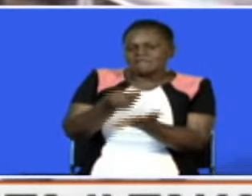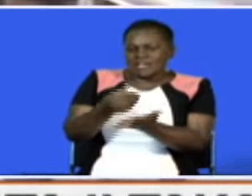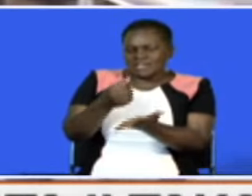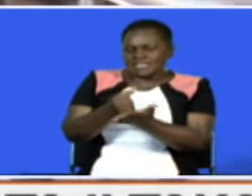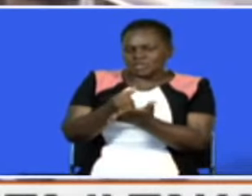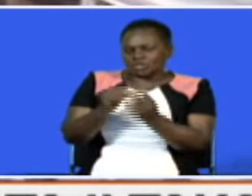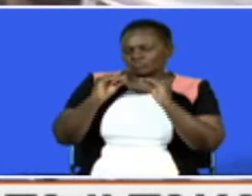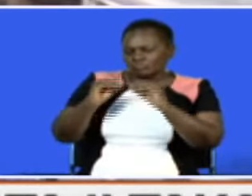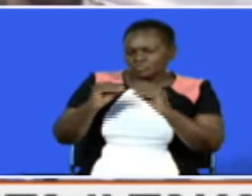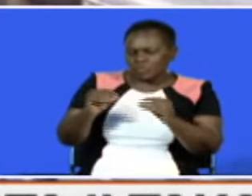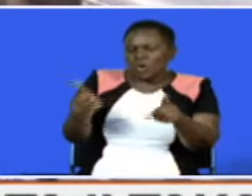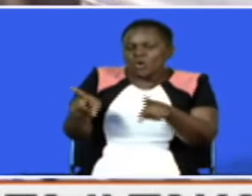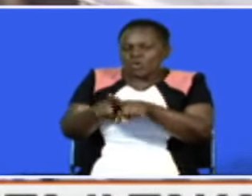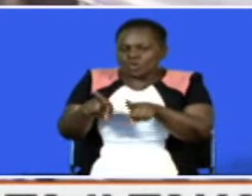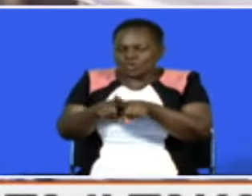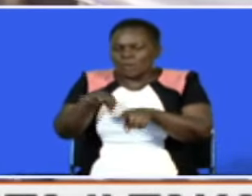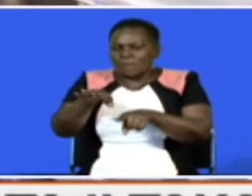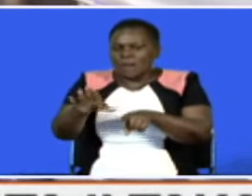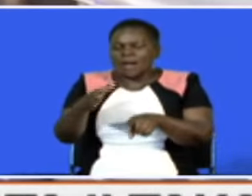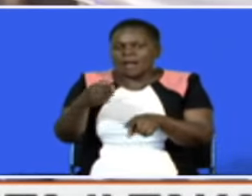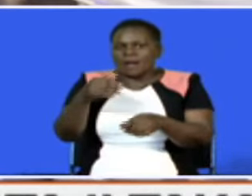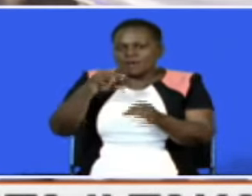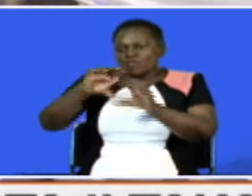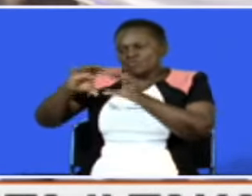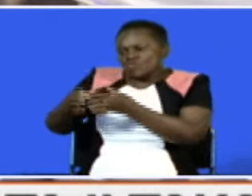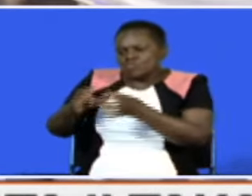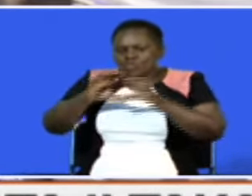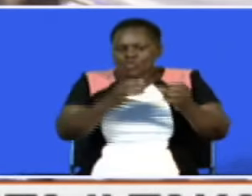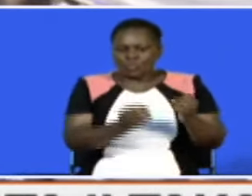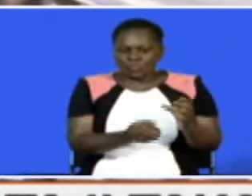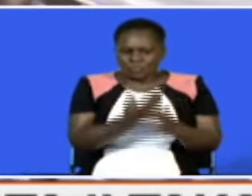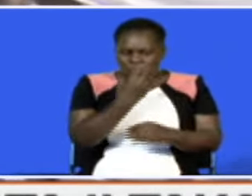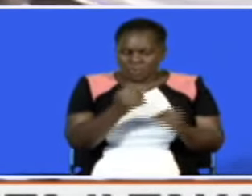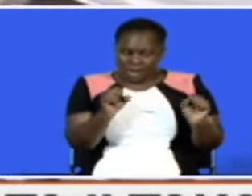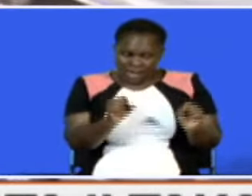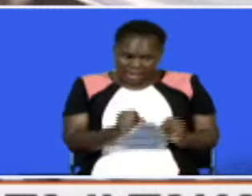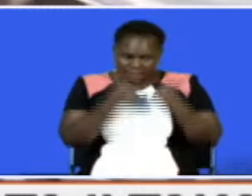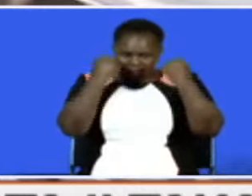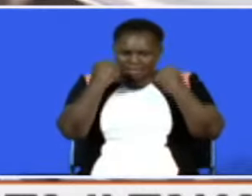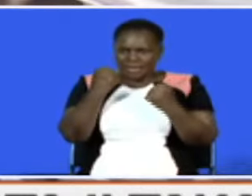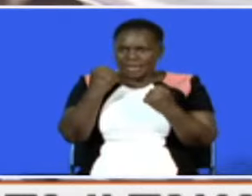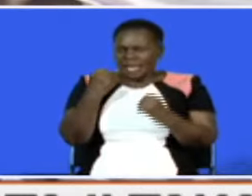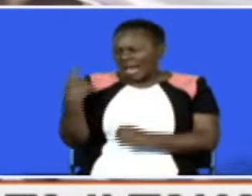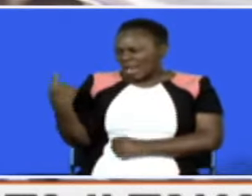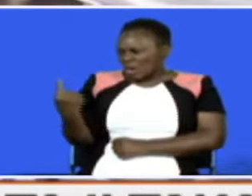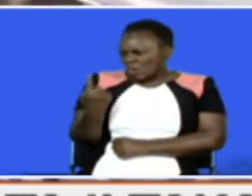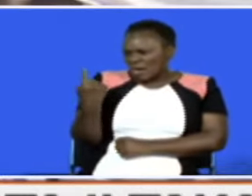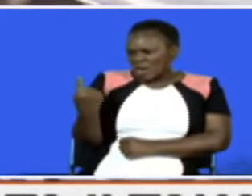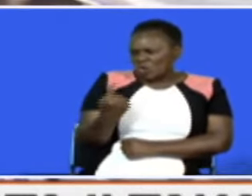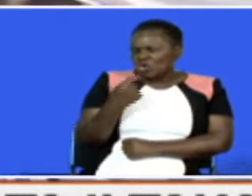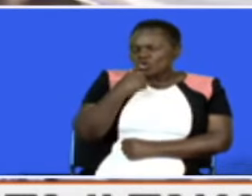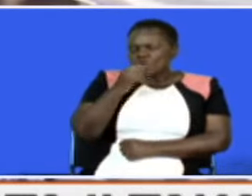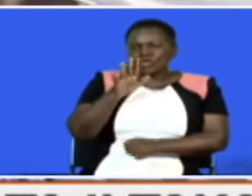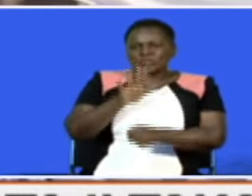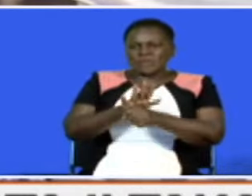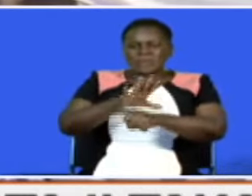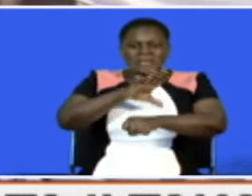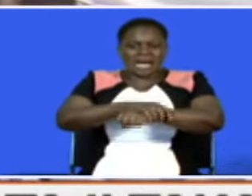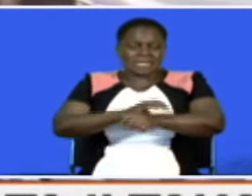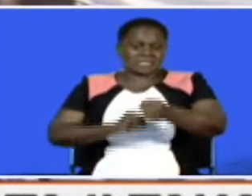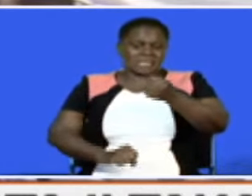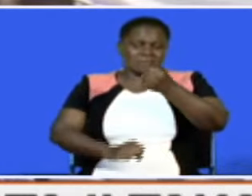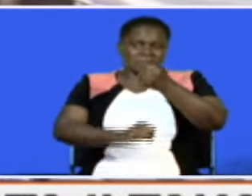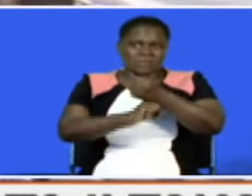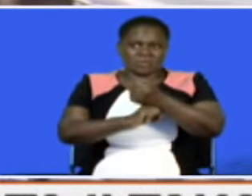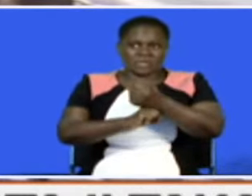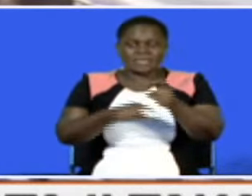financial literacy, na pia waweze kukua katika vikundi kwa sababu unapata wakifanya kazi wakiwa peke yao, si wengi sana wanaweza pata support,